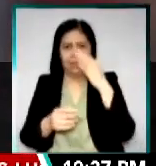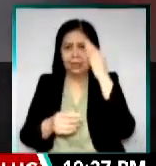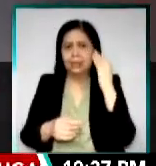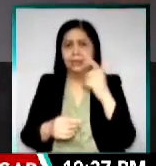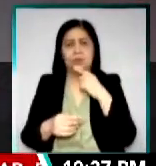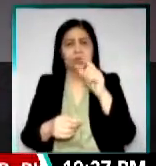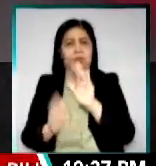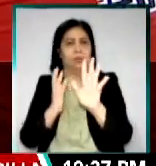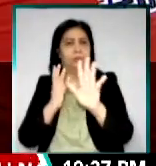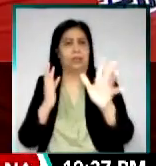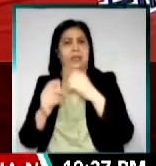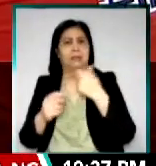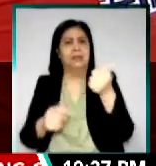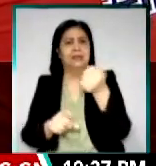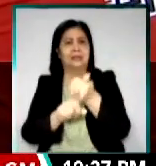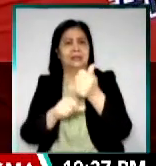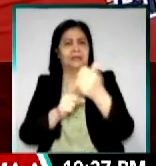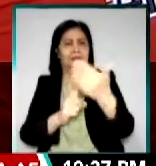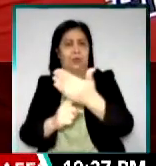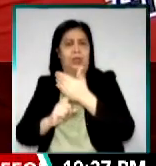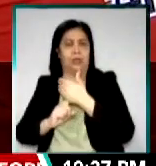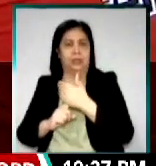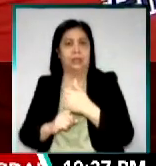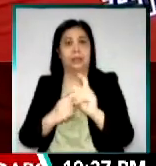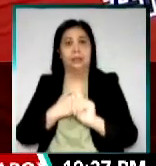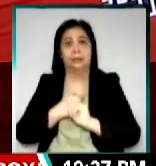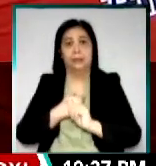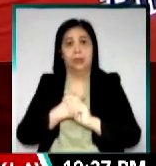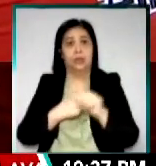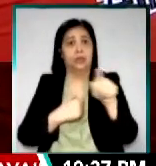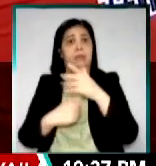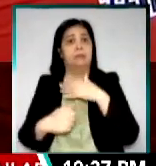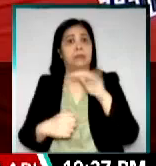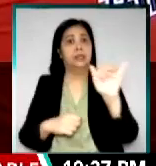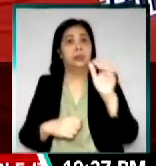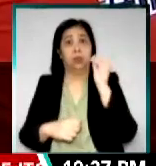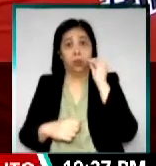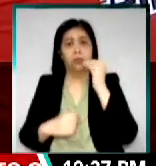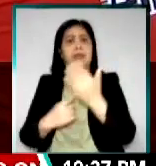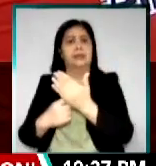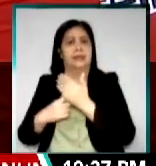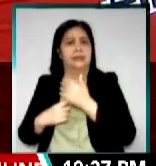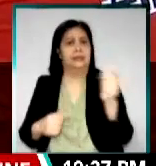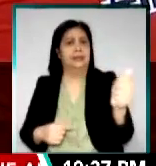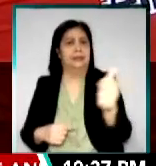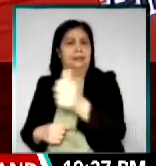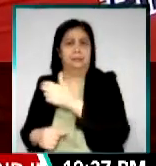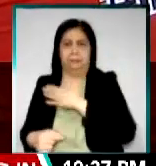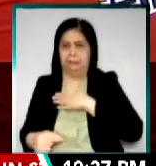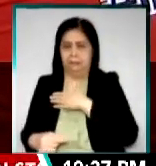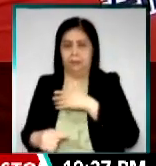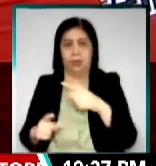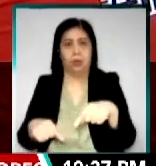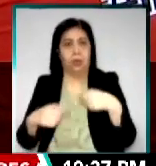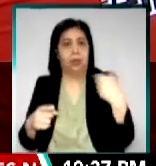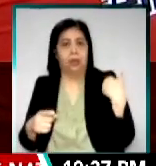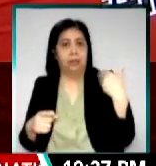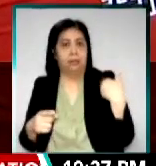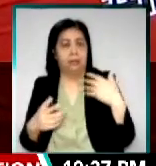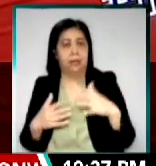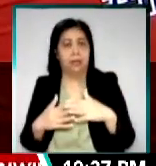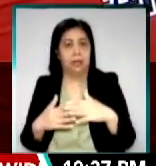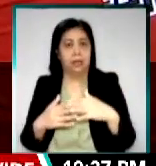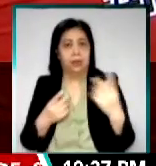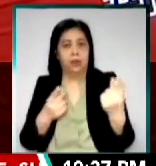na mag-self-quarantine. Pansamantala po kayong mag-self-quarantine habang hindi pa po nagagawa